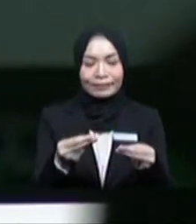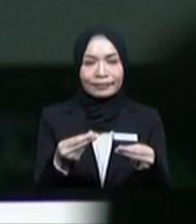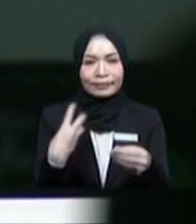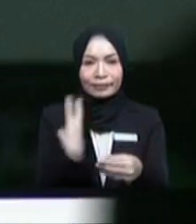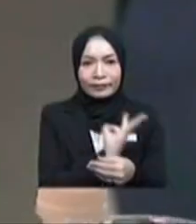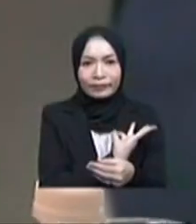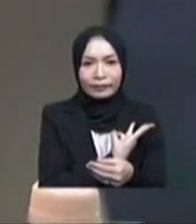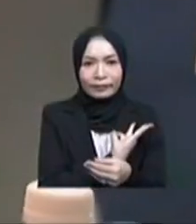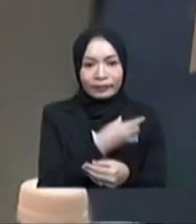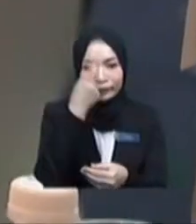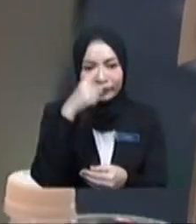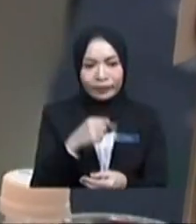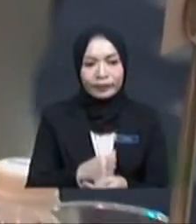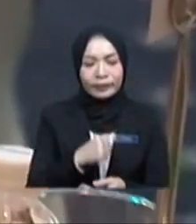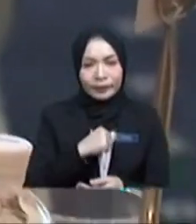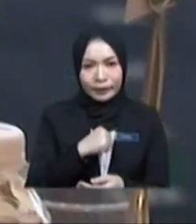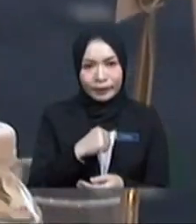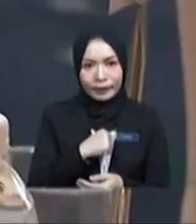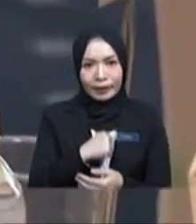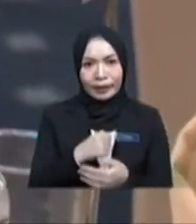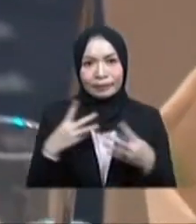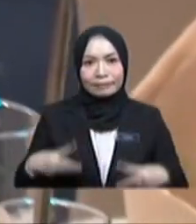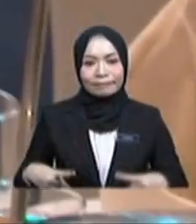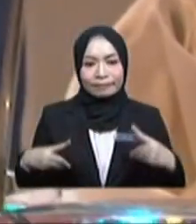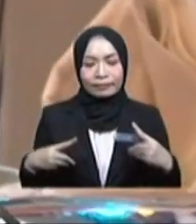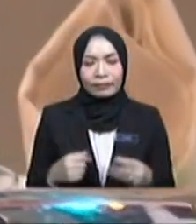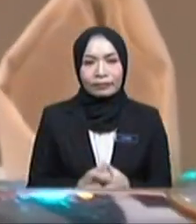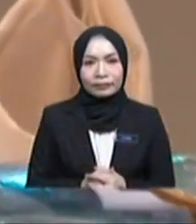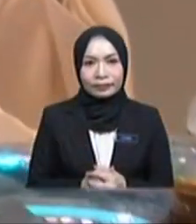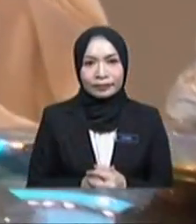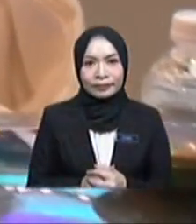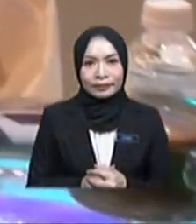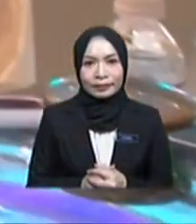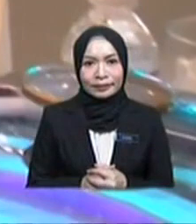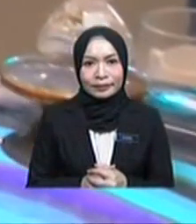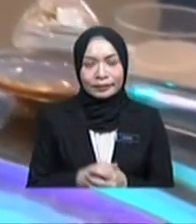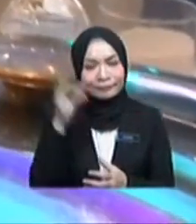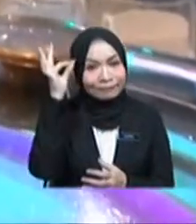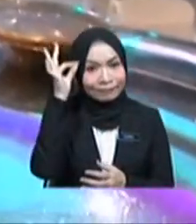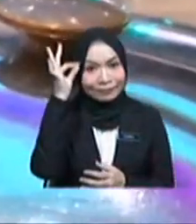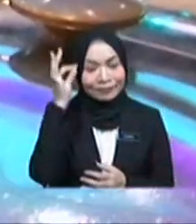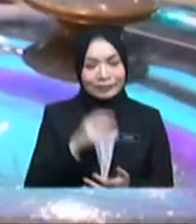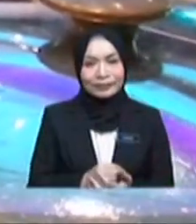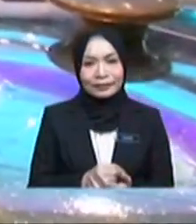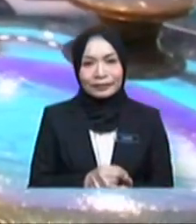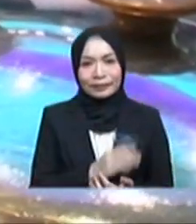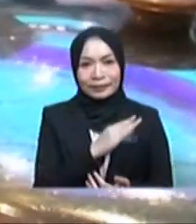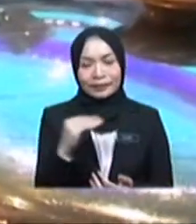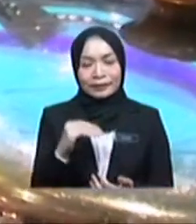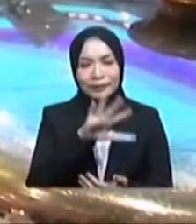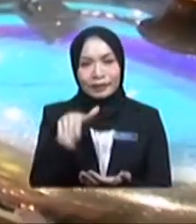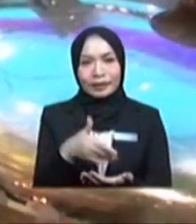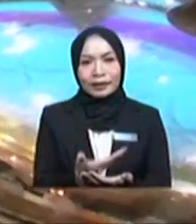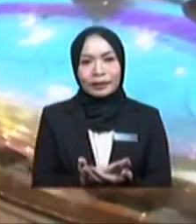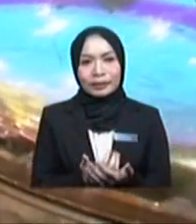soul, strengthen our faith, beautify our characters and our word. اللهم لا تدع لنا